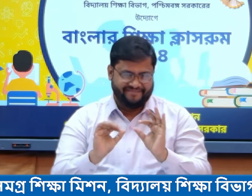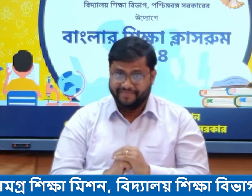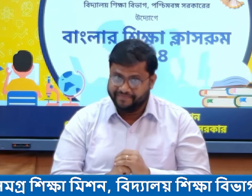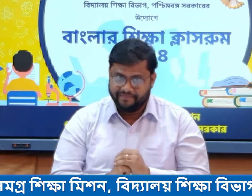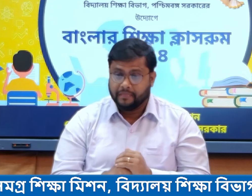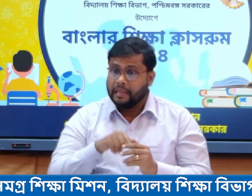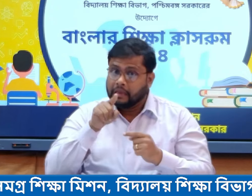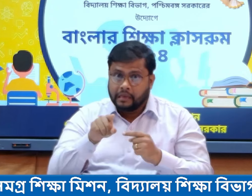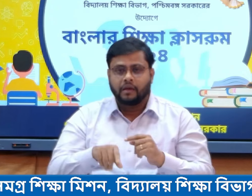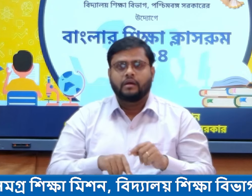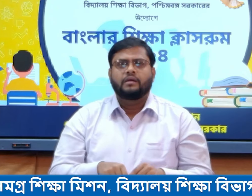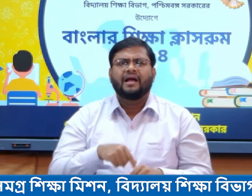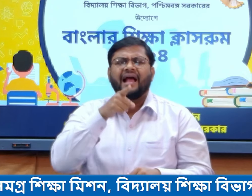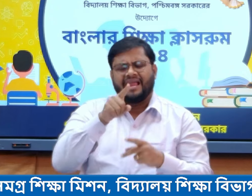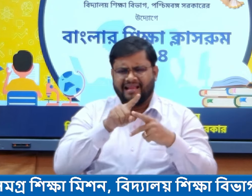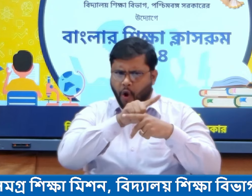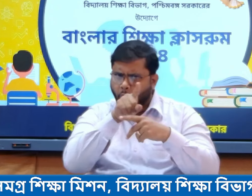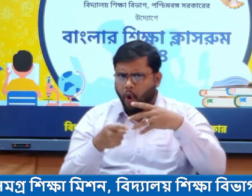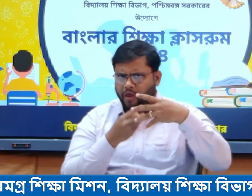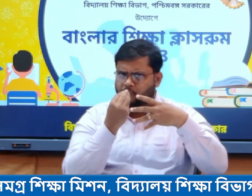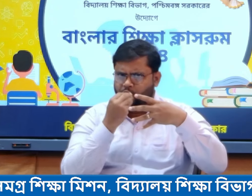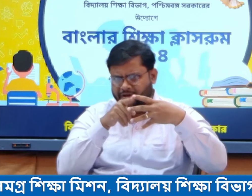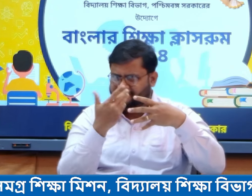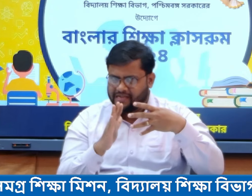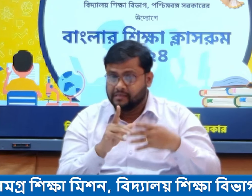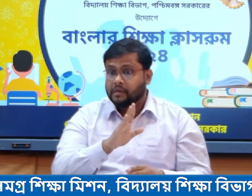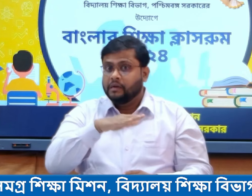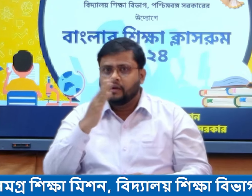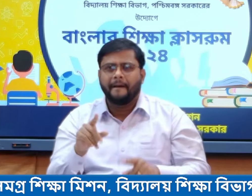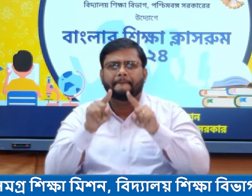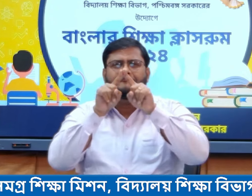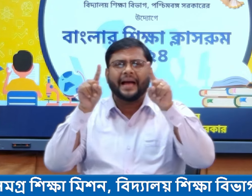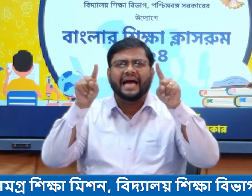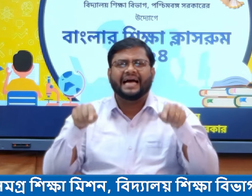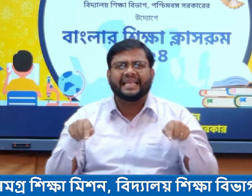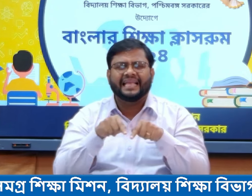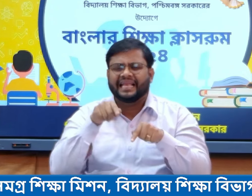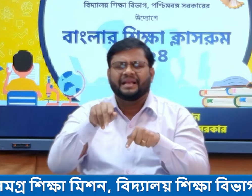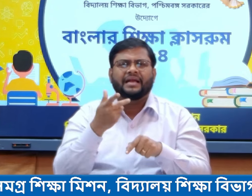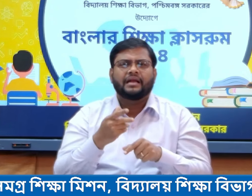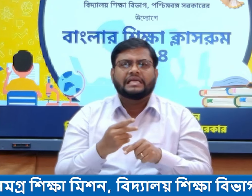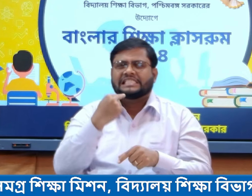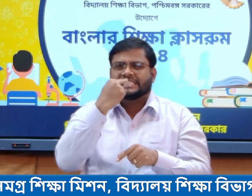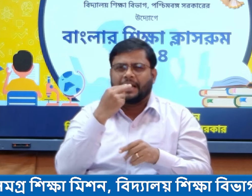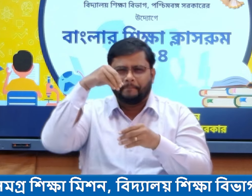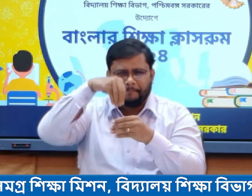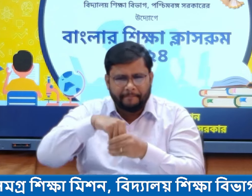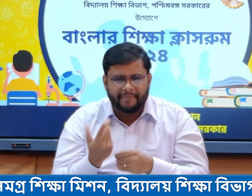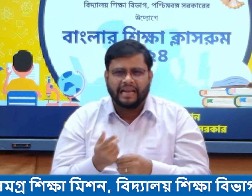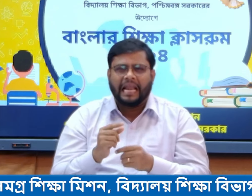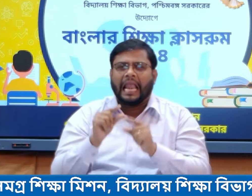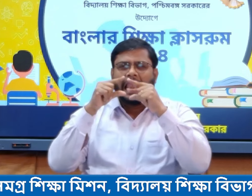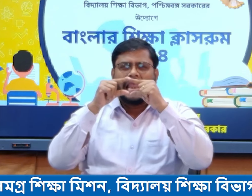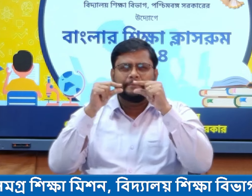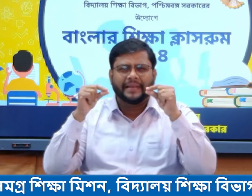ঘুমটা নিশ্চিন্তে হবে এই খাবারগুলো তোমরা যে সারাদিন দেখলে চারবেলা আমরা খেলাম সেই যে তার মধ্যেও কিছু